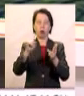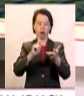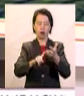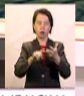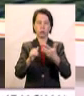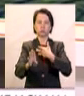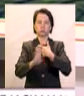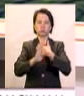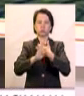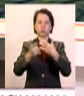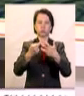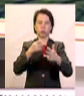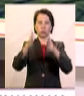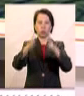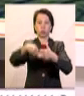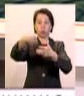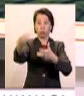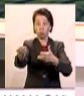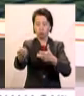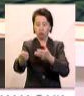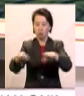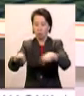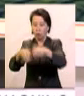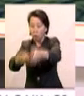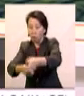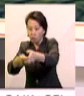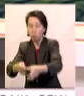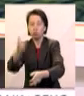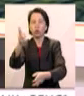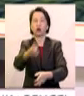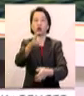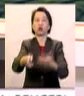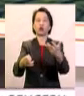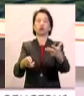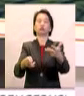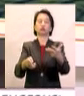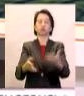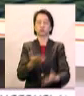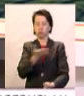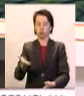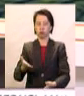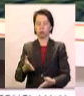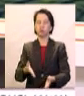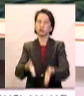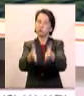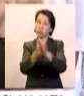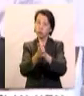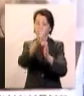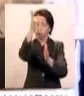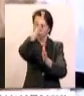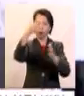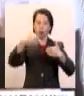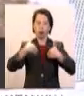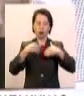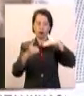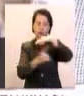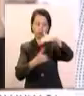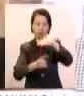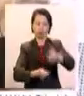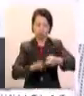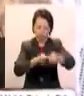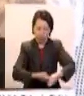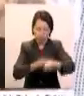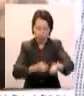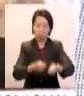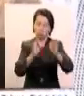serta ancaman daripada warga asing yang mengusahakan pertanian secara haram. Ya, selain itu, mereka juga meminta kerajaan mewujudkan dasar pertanian